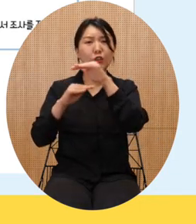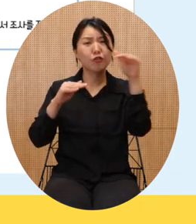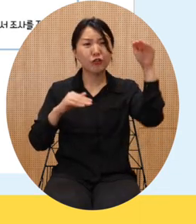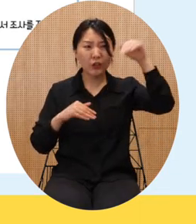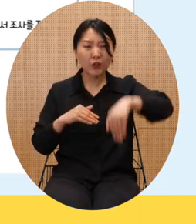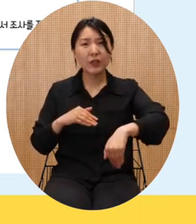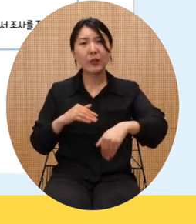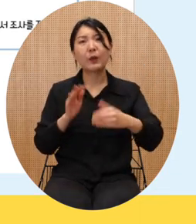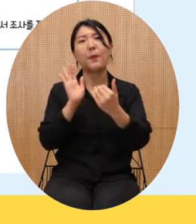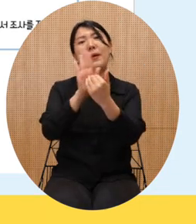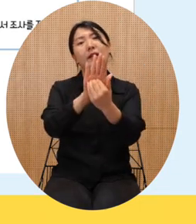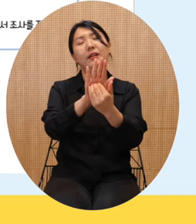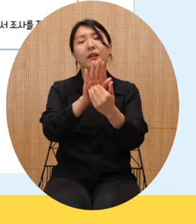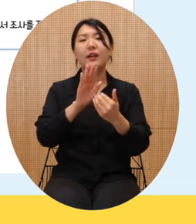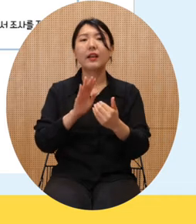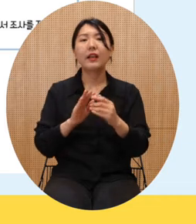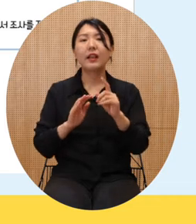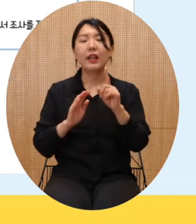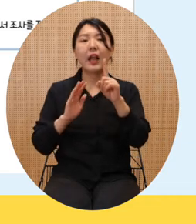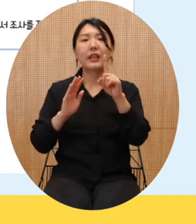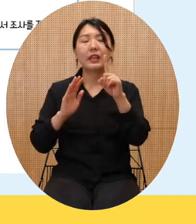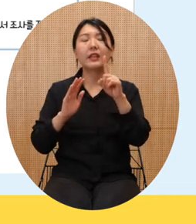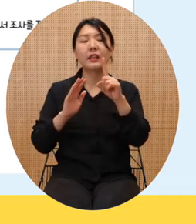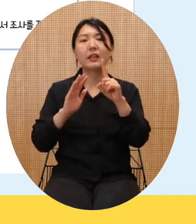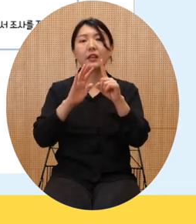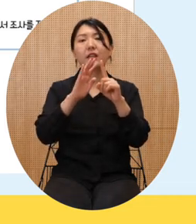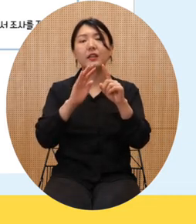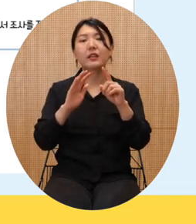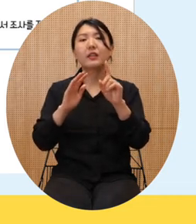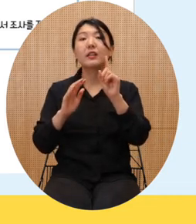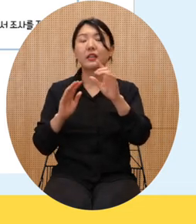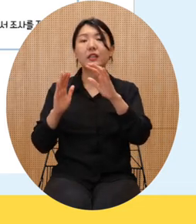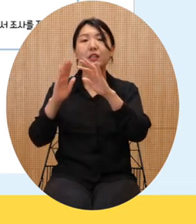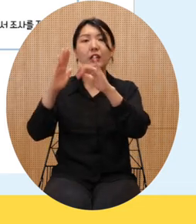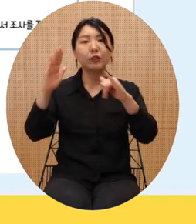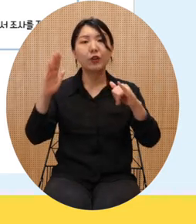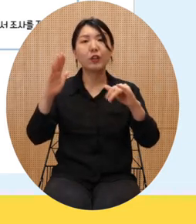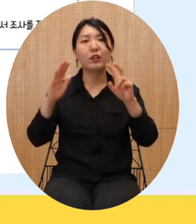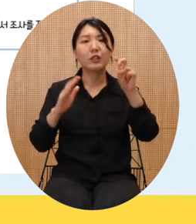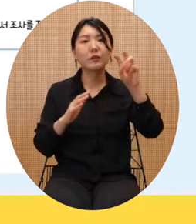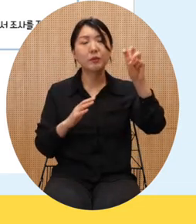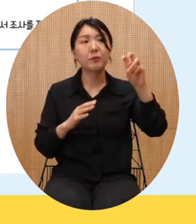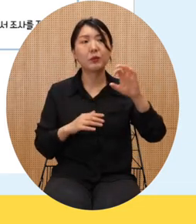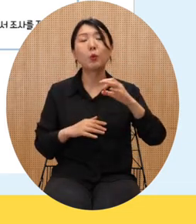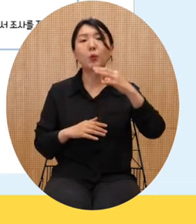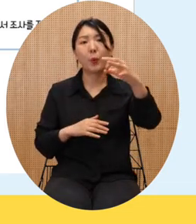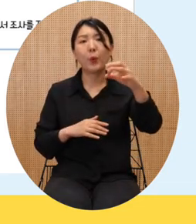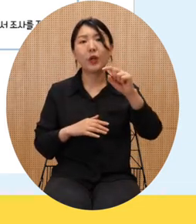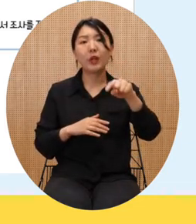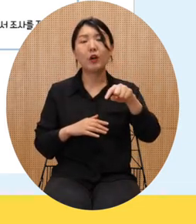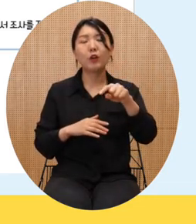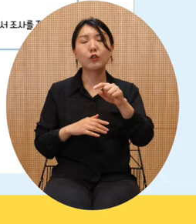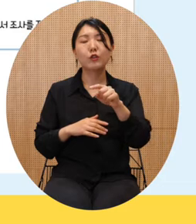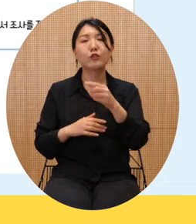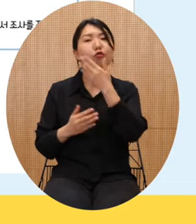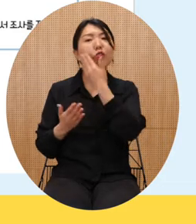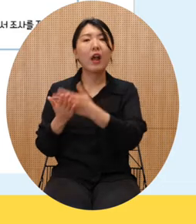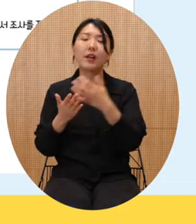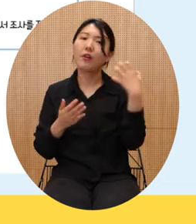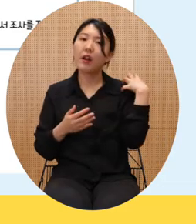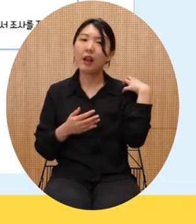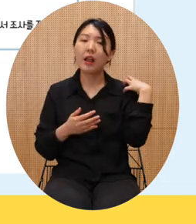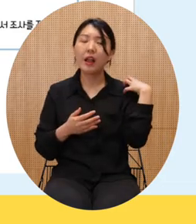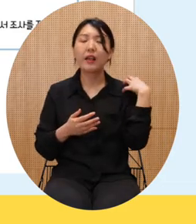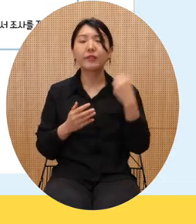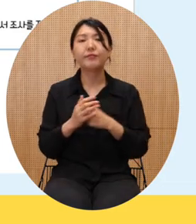떨어지는 거를 막는 기능은 충분히 하고 있다. 한 가구에 대해서 한 20만 원에서 30만 원 정도 주고 있는데요. 이것이 얼마나 중요한 역할을